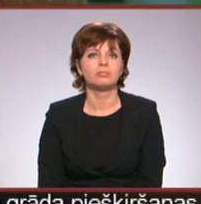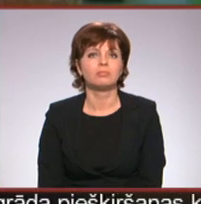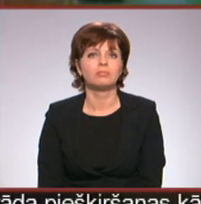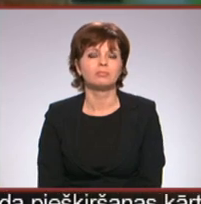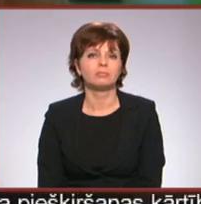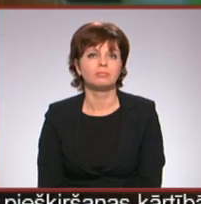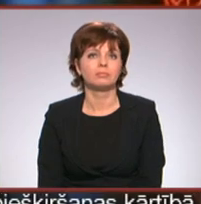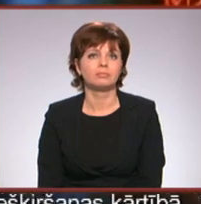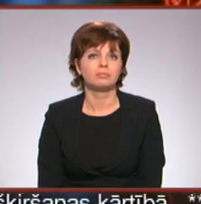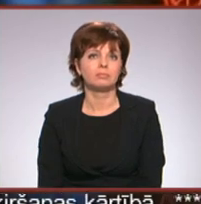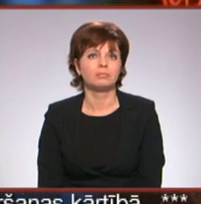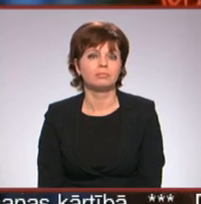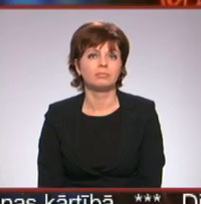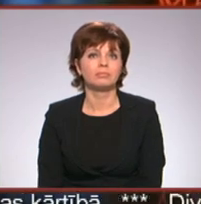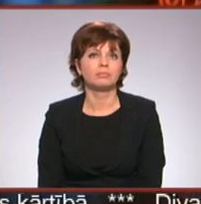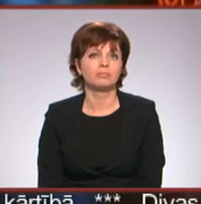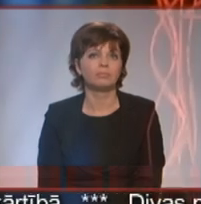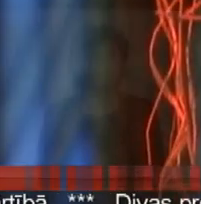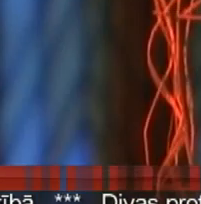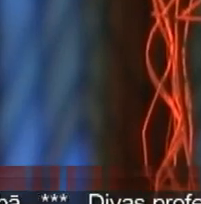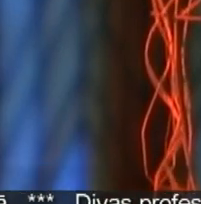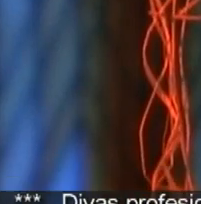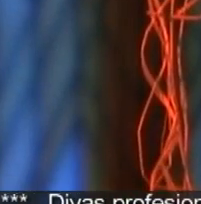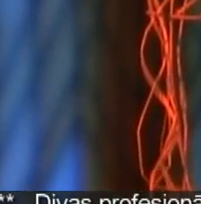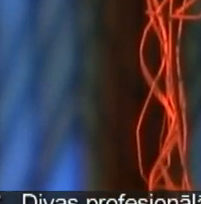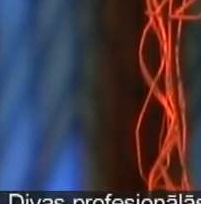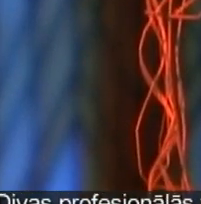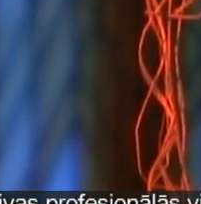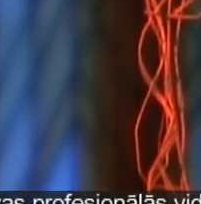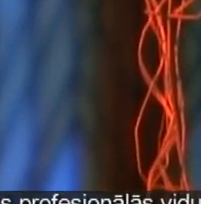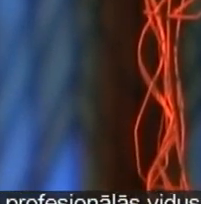Sandra Leitāne, Andris Spāns, TV Spektrs.